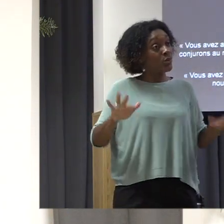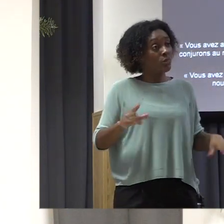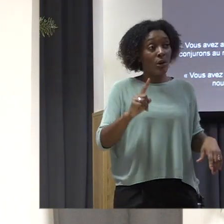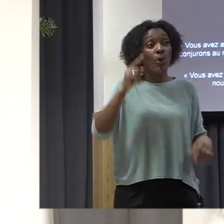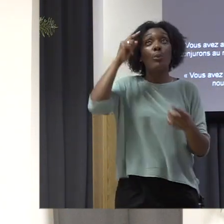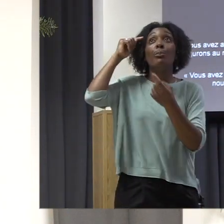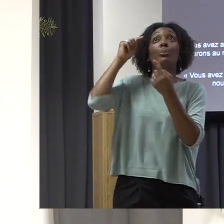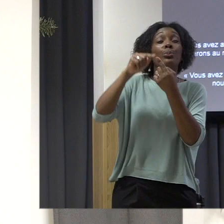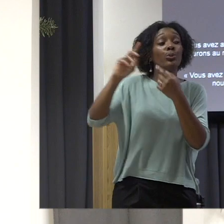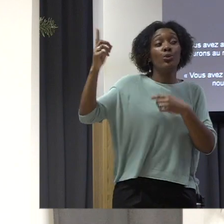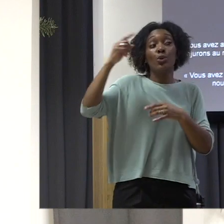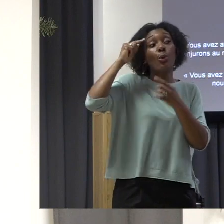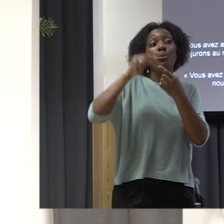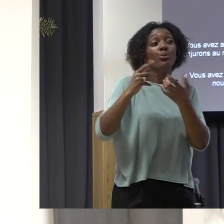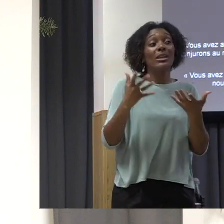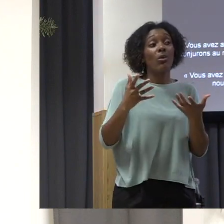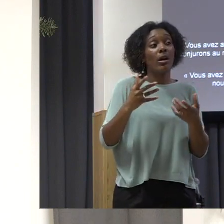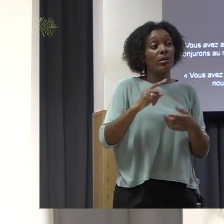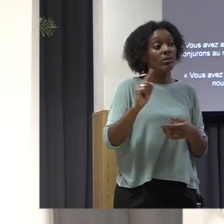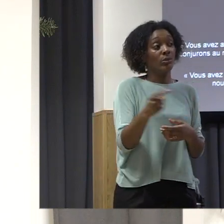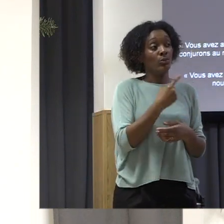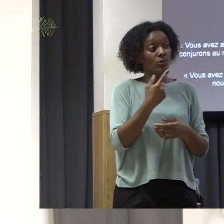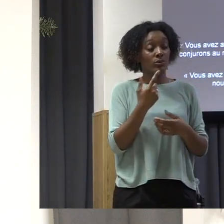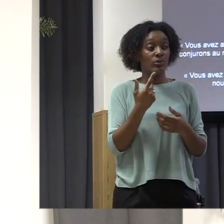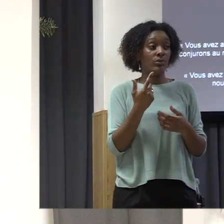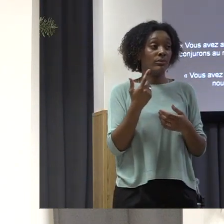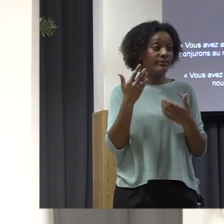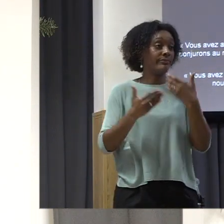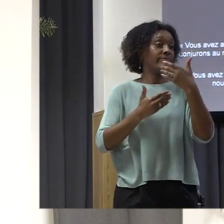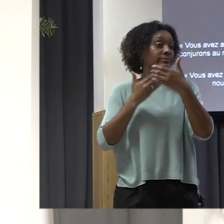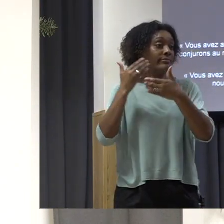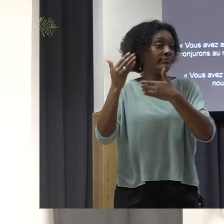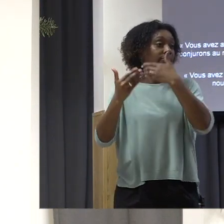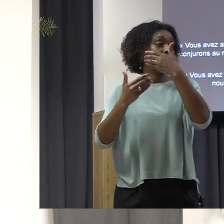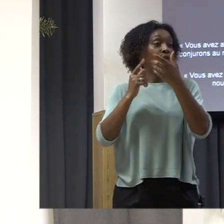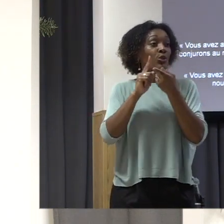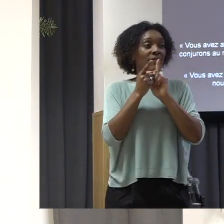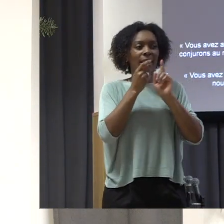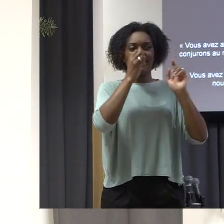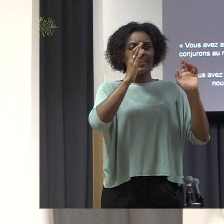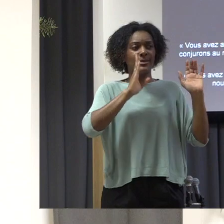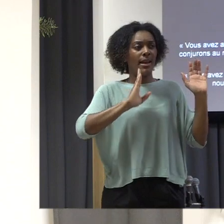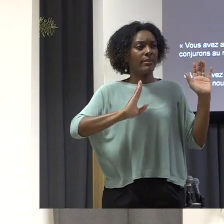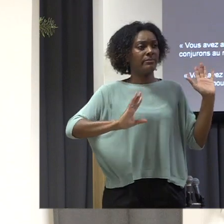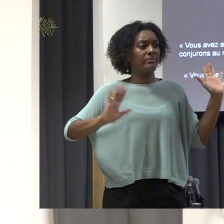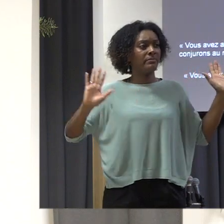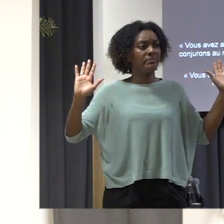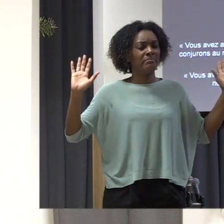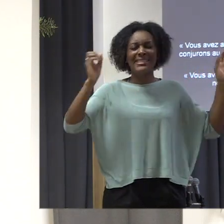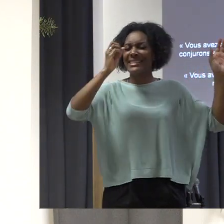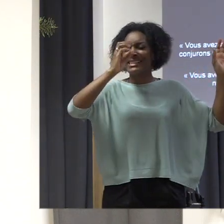de Dieu, c'est ce que Paul dit dans cette même épître. Le but, ce que Dieu veut, c'est notre sanctification. C'est